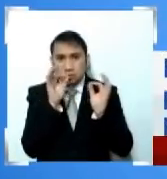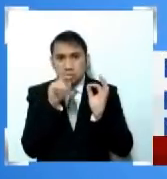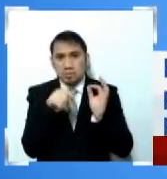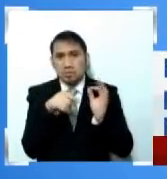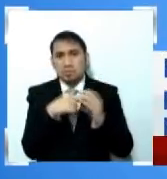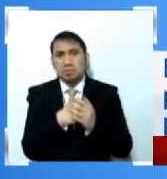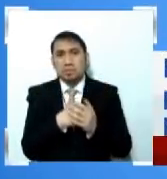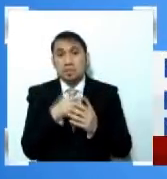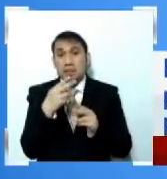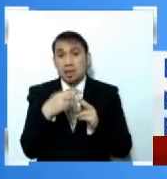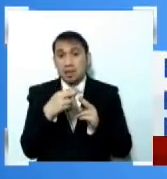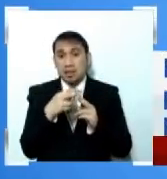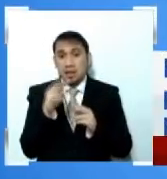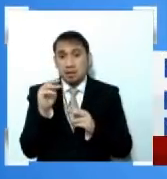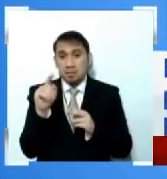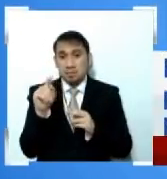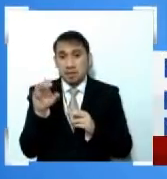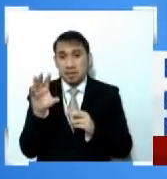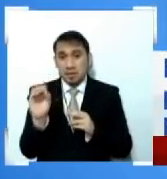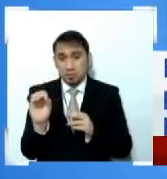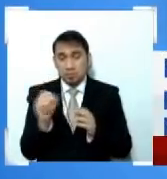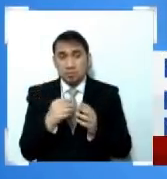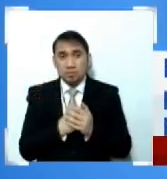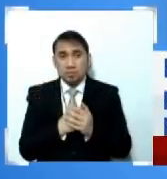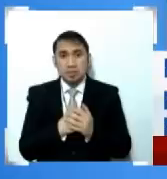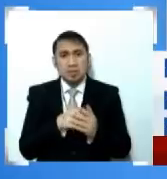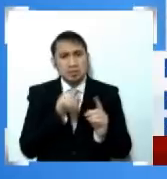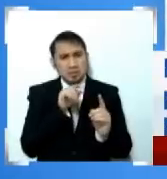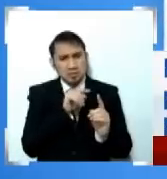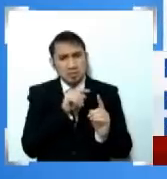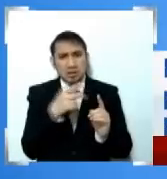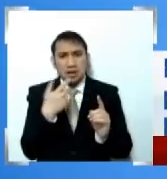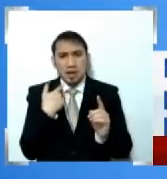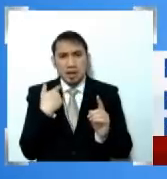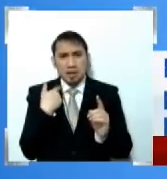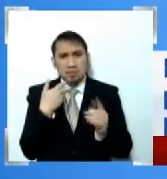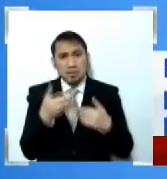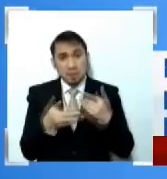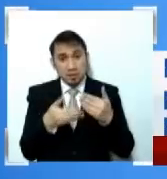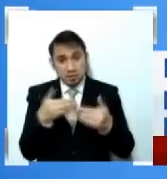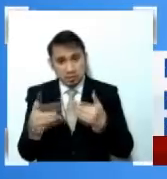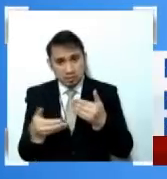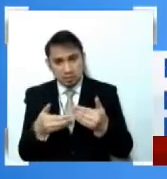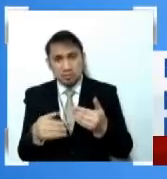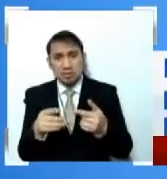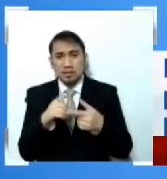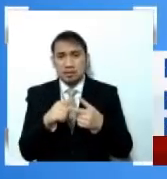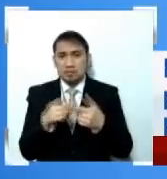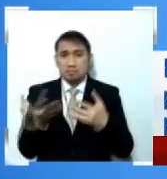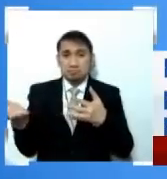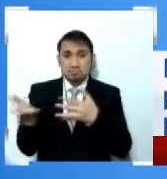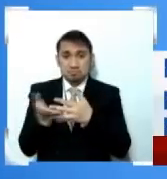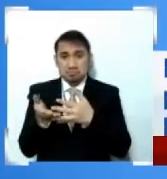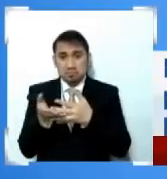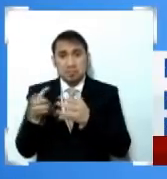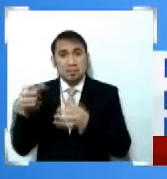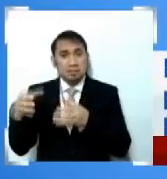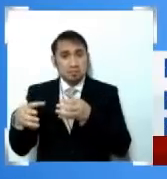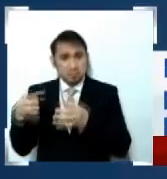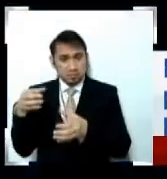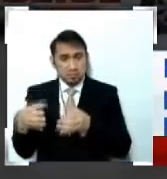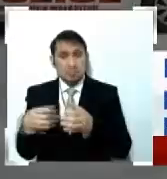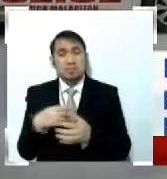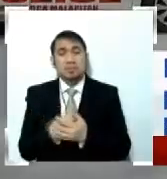Mateo, di niya tunay na pangalan. Sumailalim na sa inquest proceeding si Mateo, naihain na rin ang reklamo sa piskalya ayon sa Caloocan